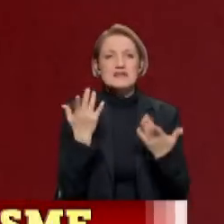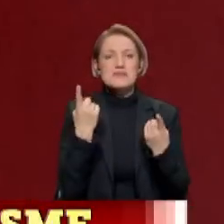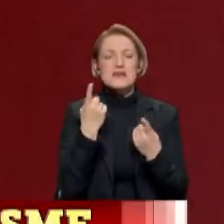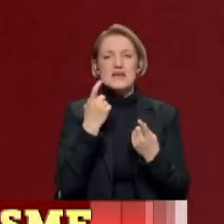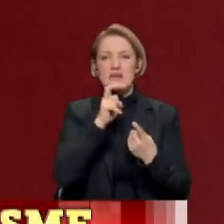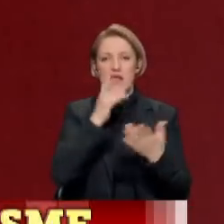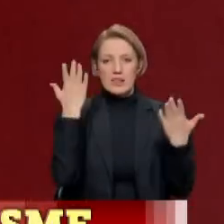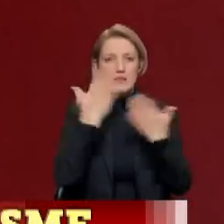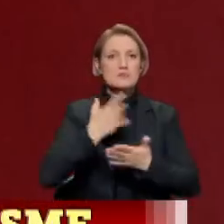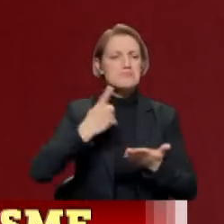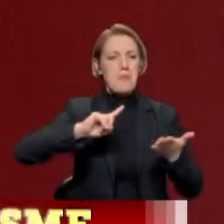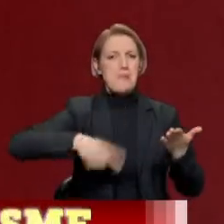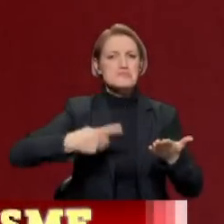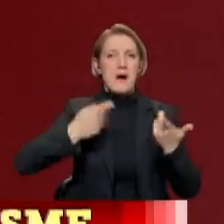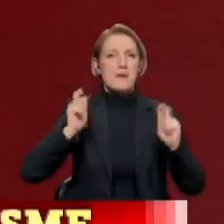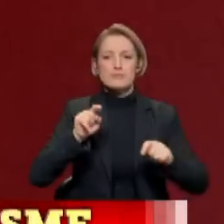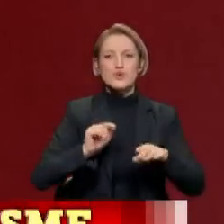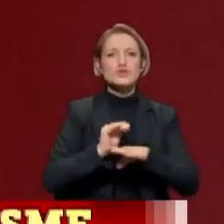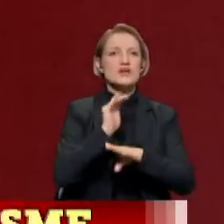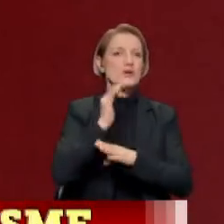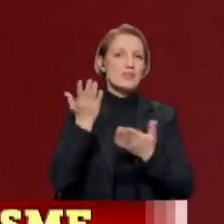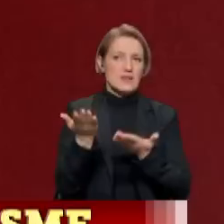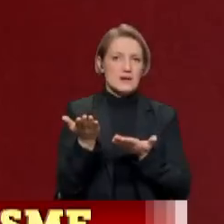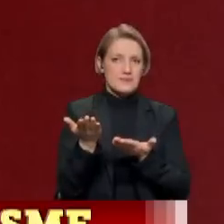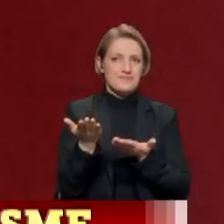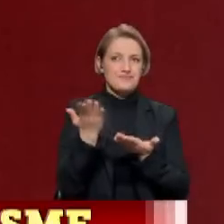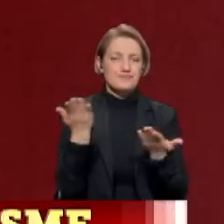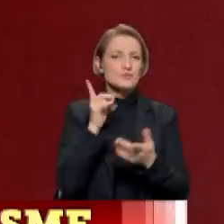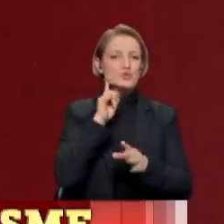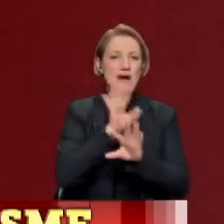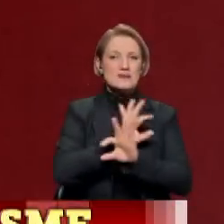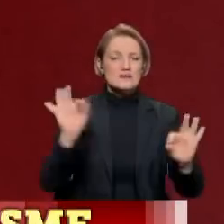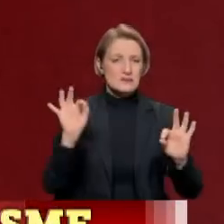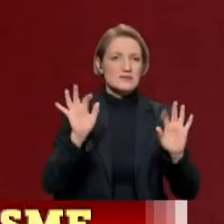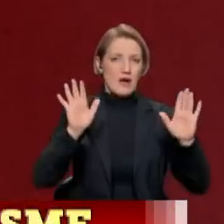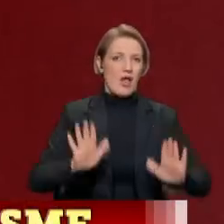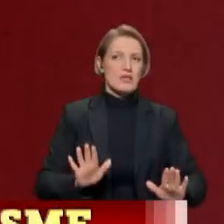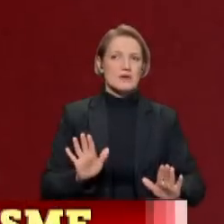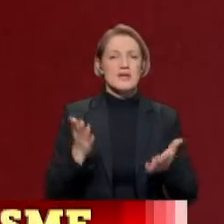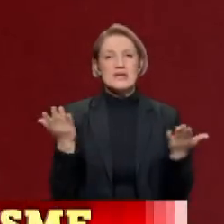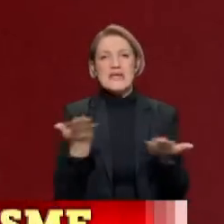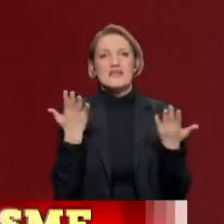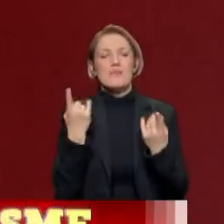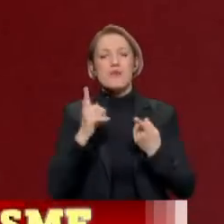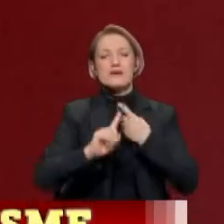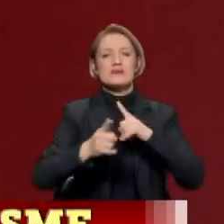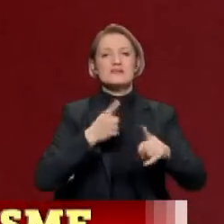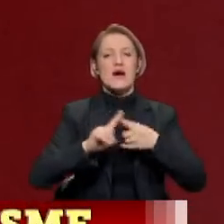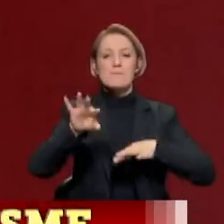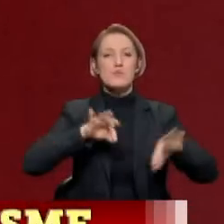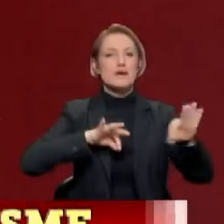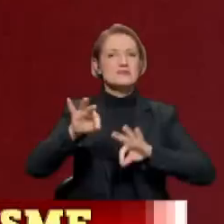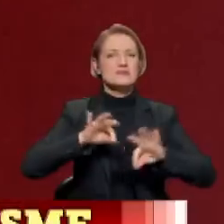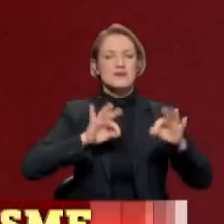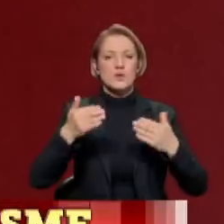bir yanlışa imza attı? Bu yaşananlara nasıl duyarsız ve kayıtsız kaldı? Ya da böyle bir siyasi mühendisliğin